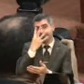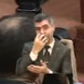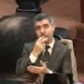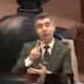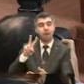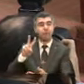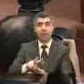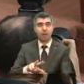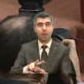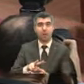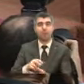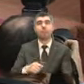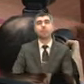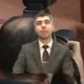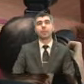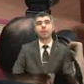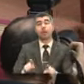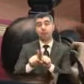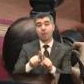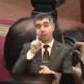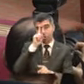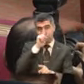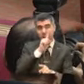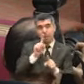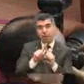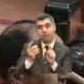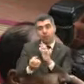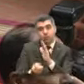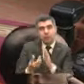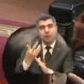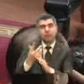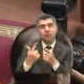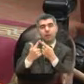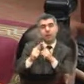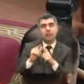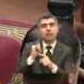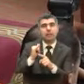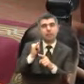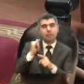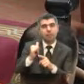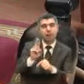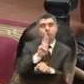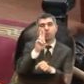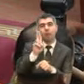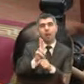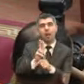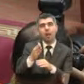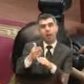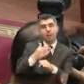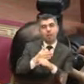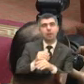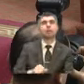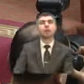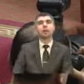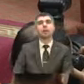تكونت هذه اللجنة، وأنا شخصيا سأسهر على إحداثها فورا لأنها ترتبط بالسؤال السابق وهو الشغب،